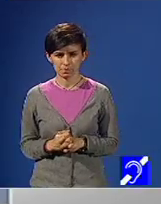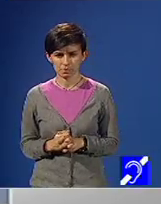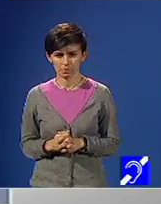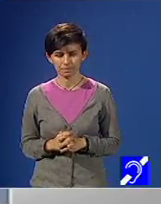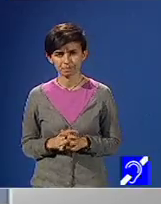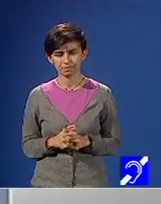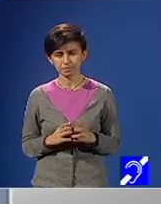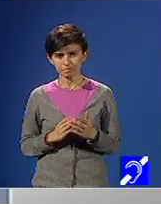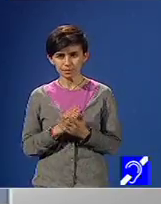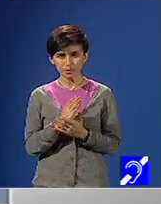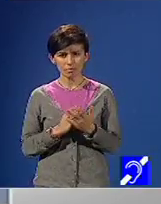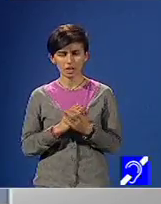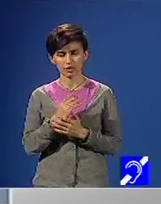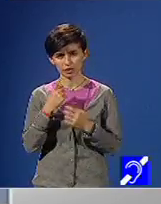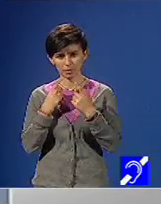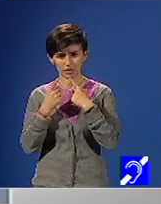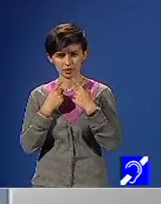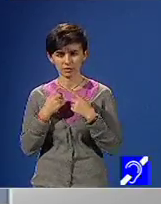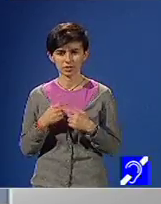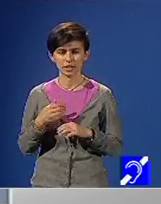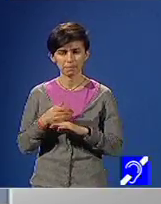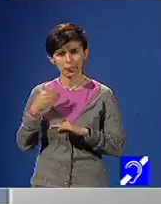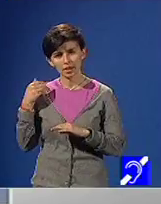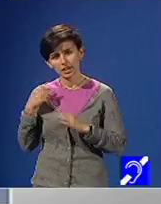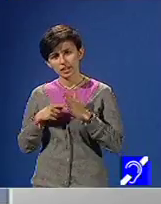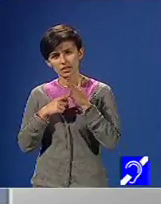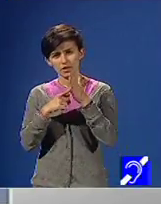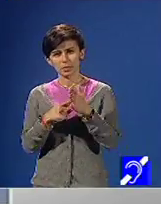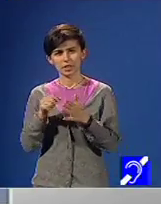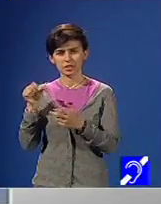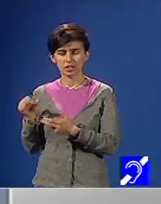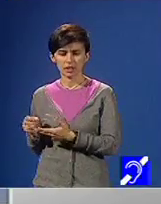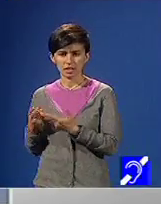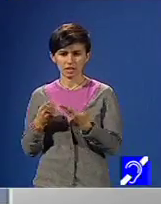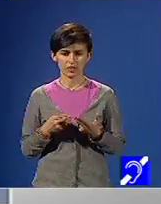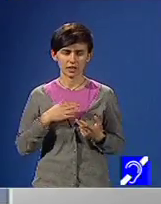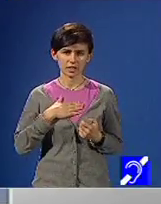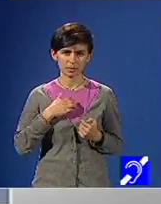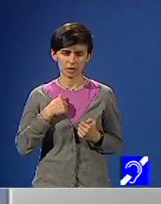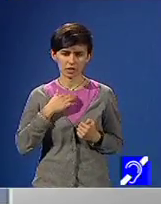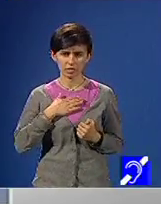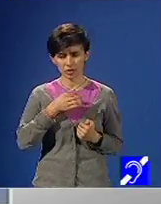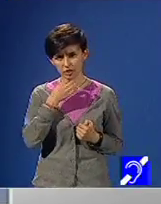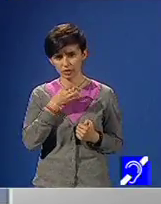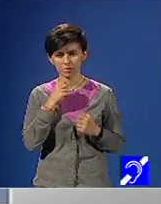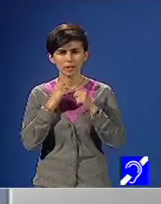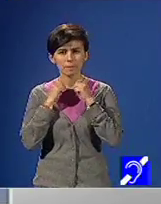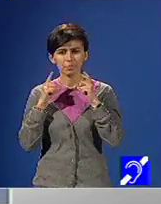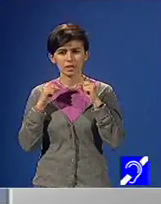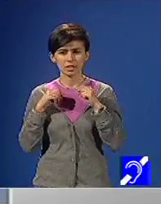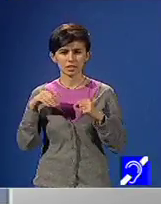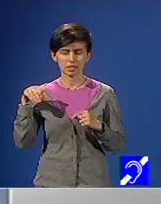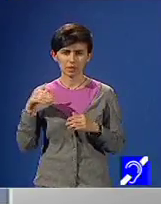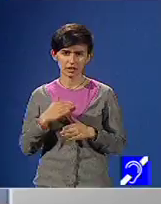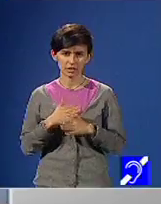Am revenit în platou, doamnelor și domnilor, și înainte să vă prezint invitații mei, vreau să vă spun, Grădinița Malteză susține